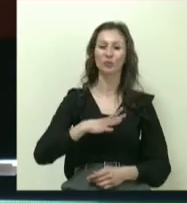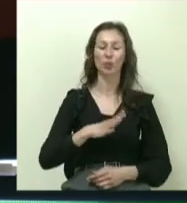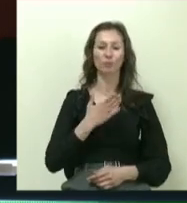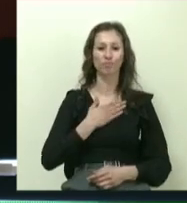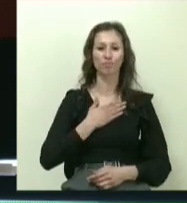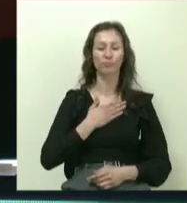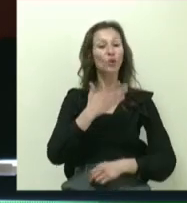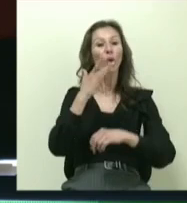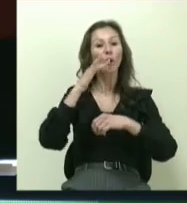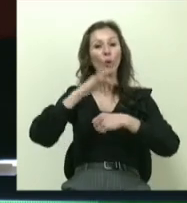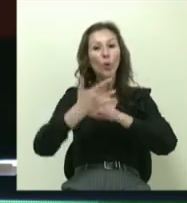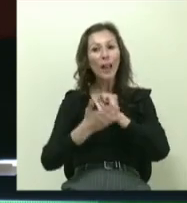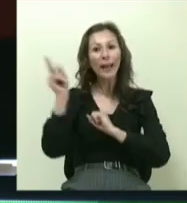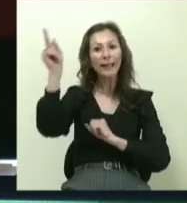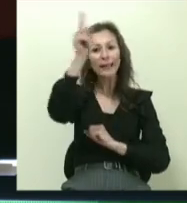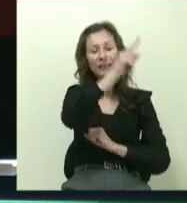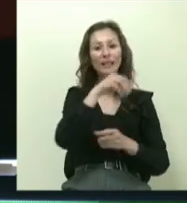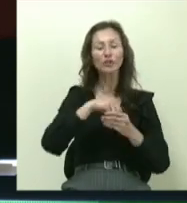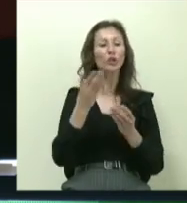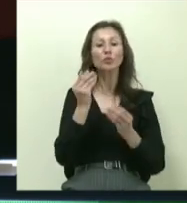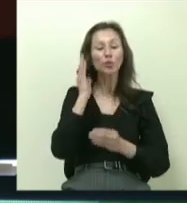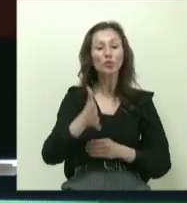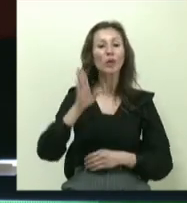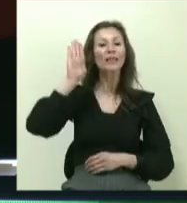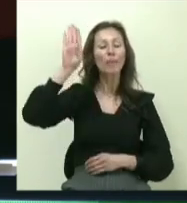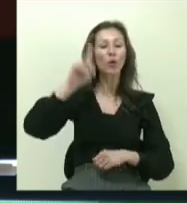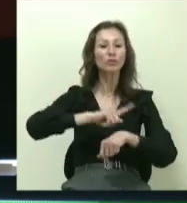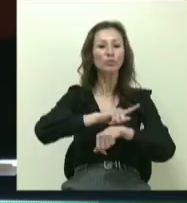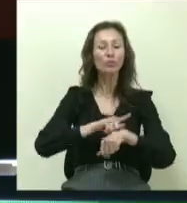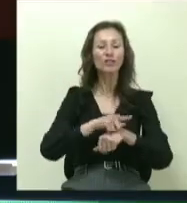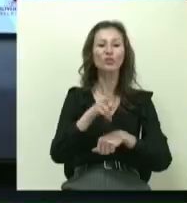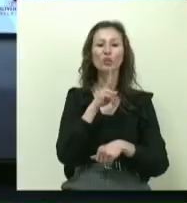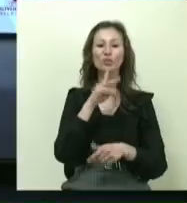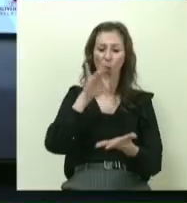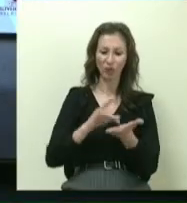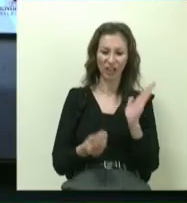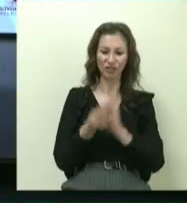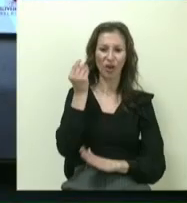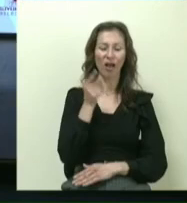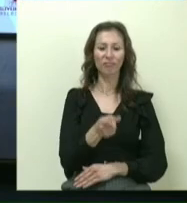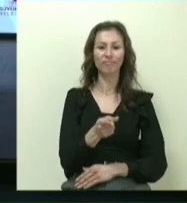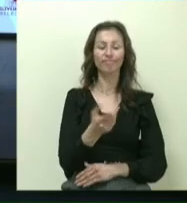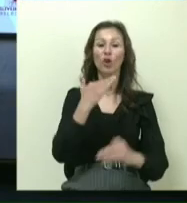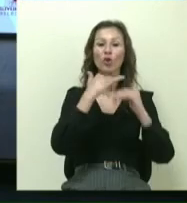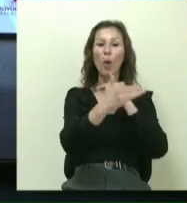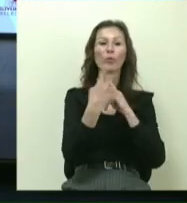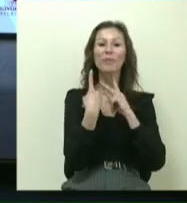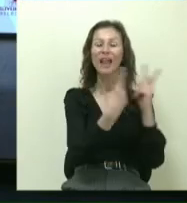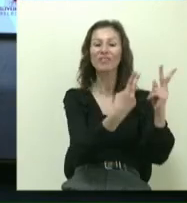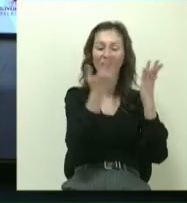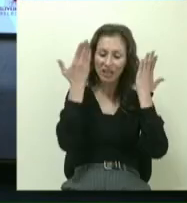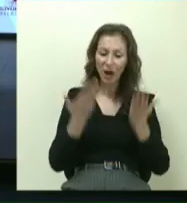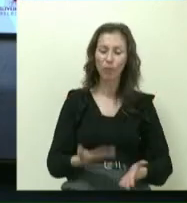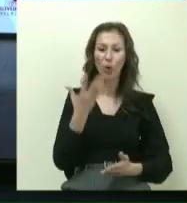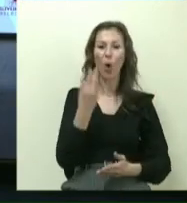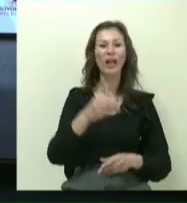ülkelerin işleyişinde çoğulcu demokratik süreçler Sonucunda ortaya çıkmış olan ve toplum tarafından kabul